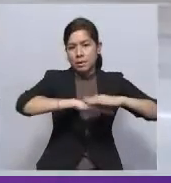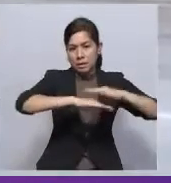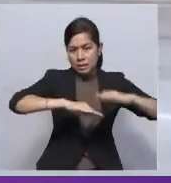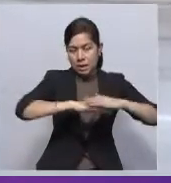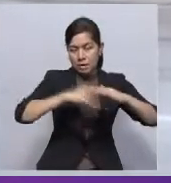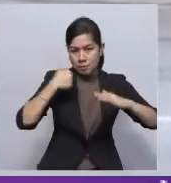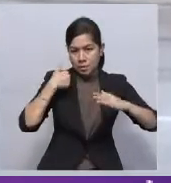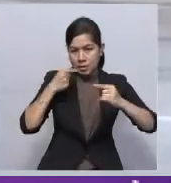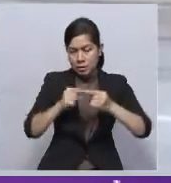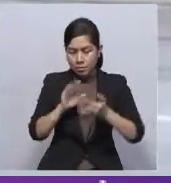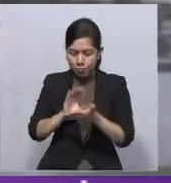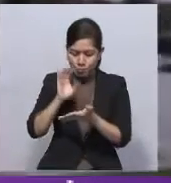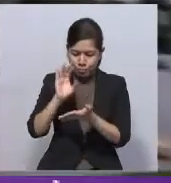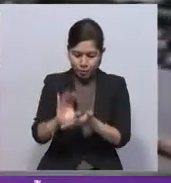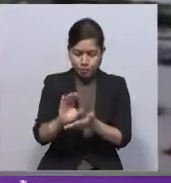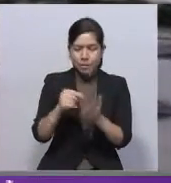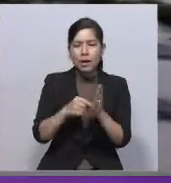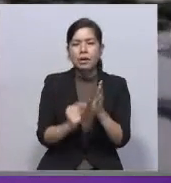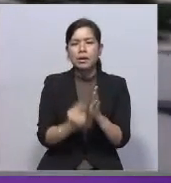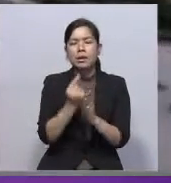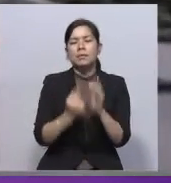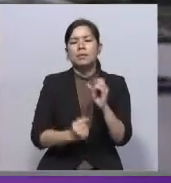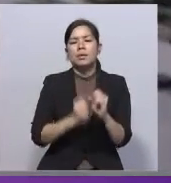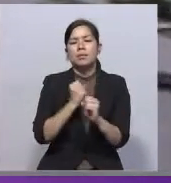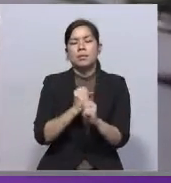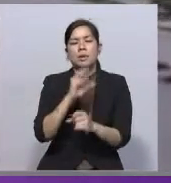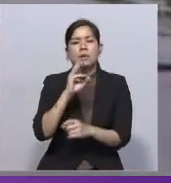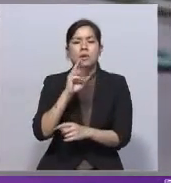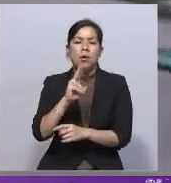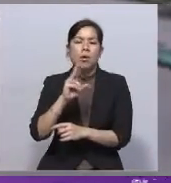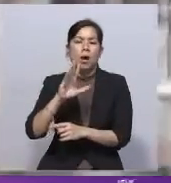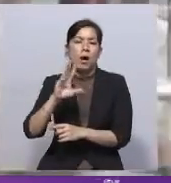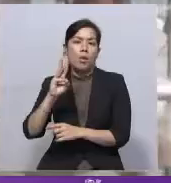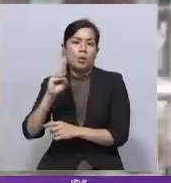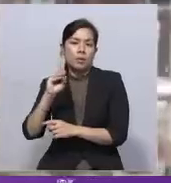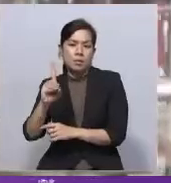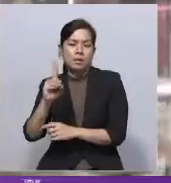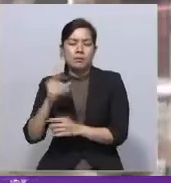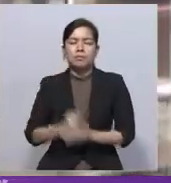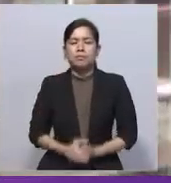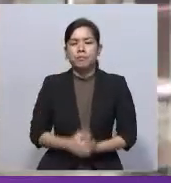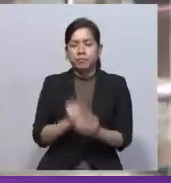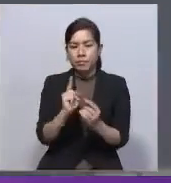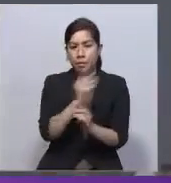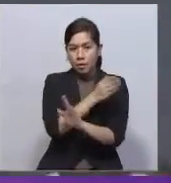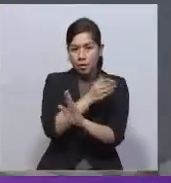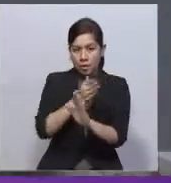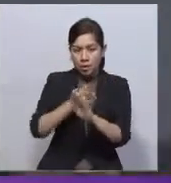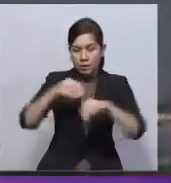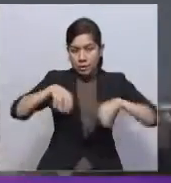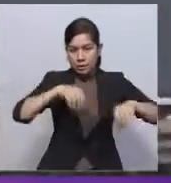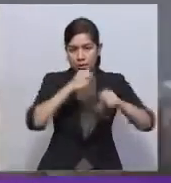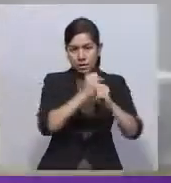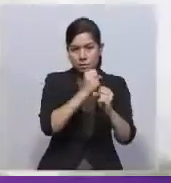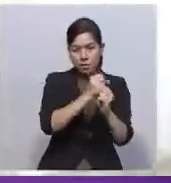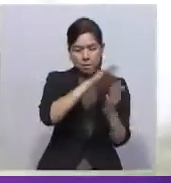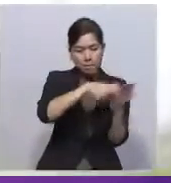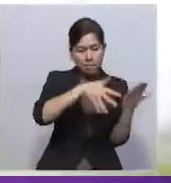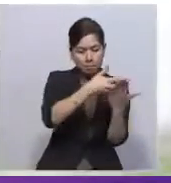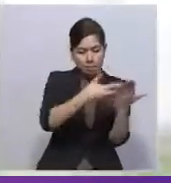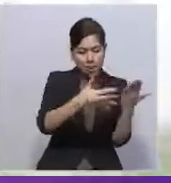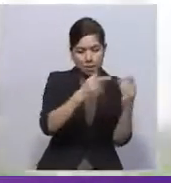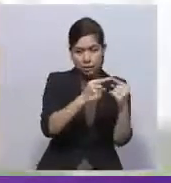กิดการลงทุนจริงก่อนสิ้นปี2561โดยระหว่างนั้นจะเริ่มจัดทำแผนแม่บทรวมอา